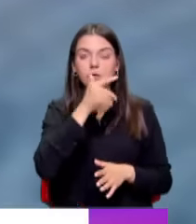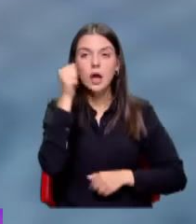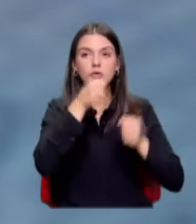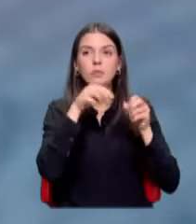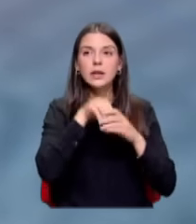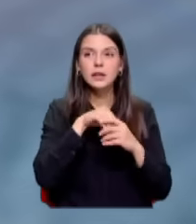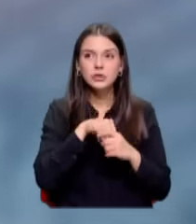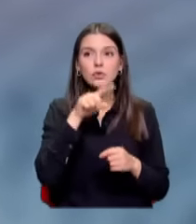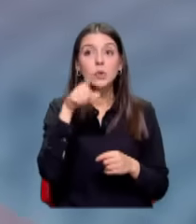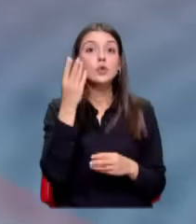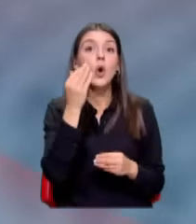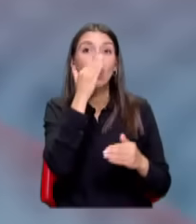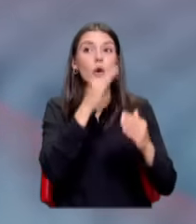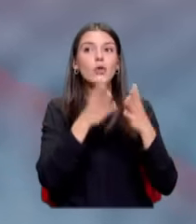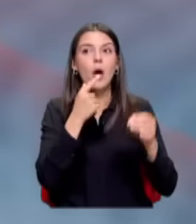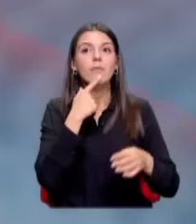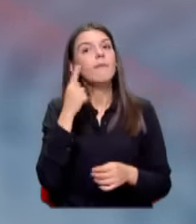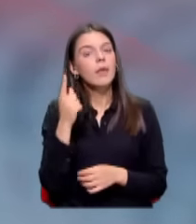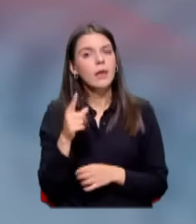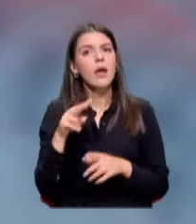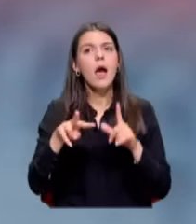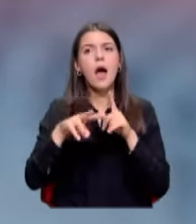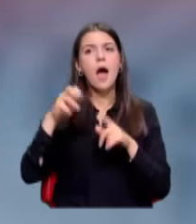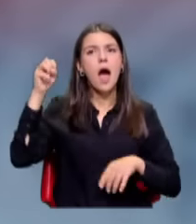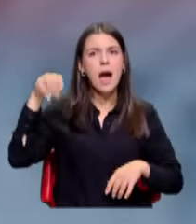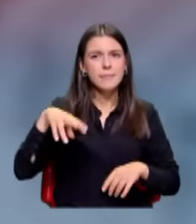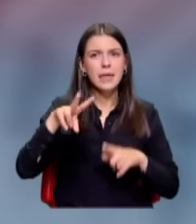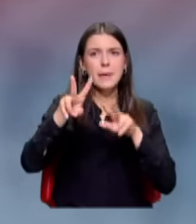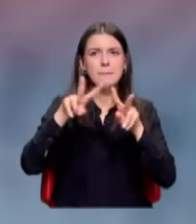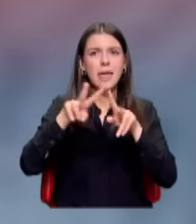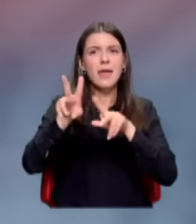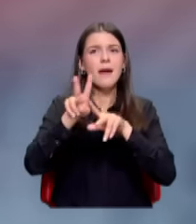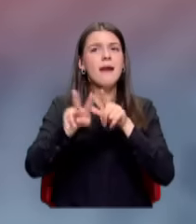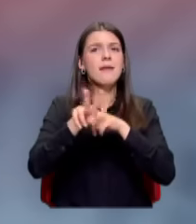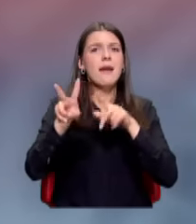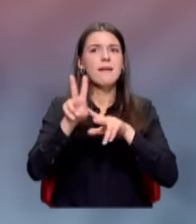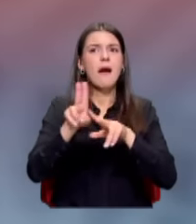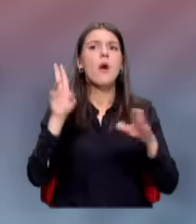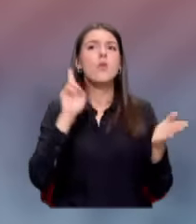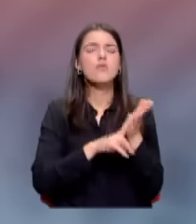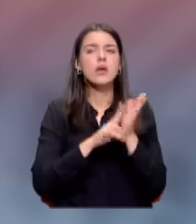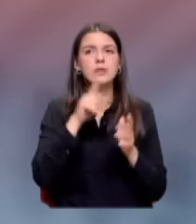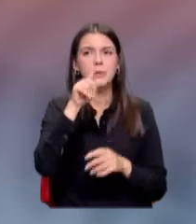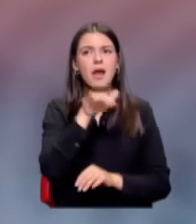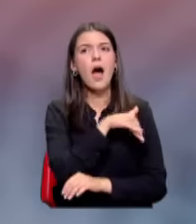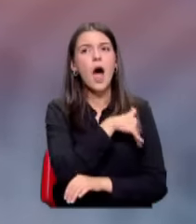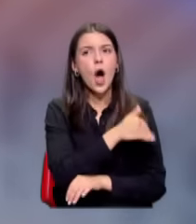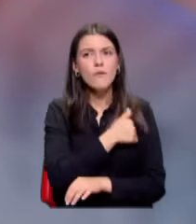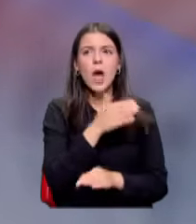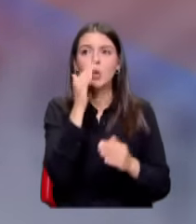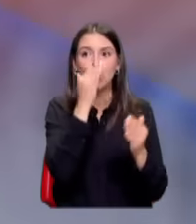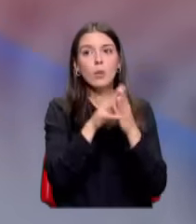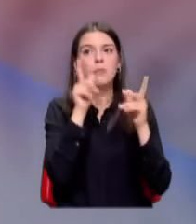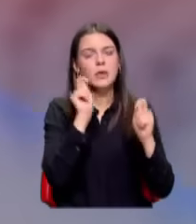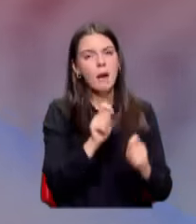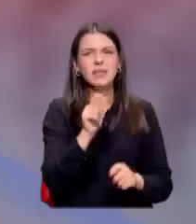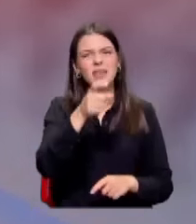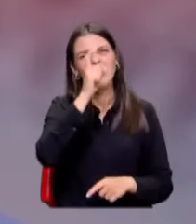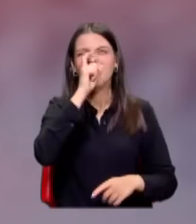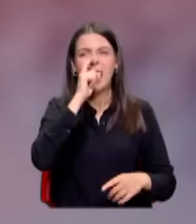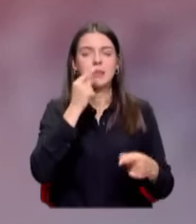AKP'nin MKYK üyesi bir avukatsa gereğini yaptı kral mesajını paylaşmış. Önceki gün tipli Ahmet Şık